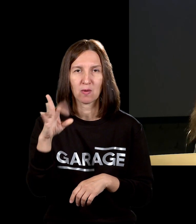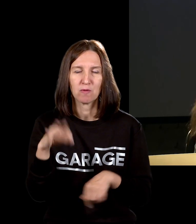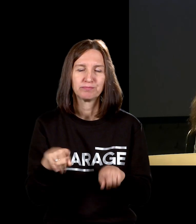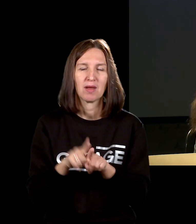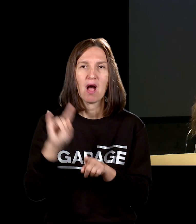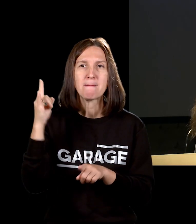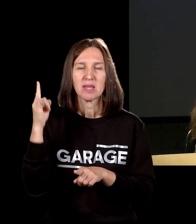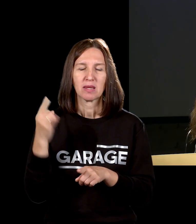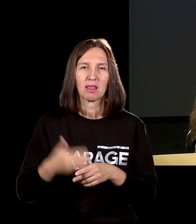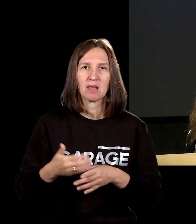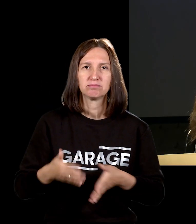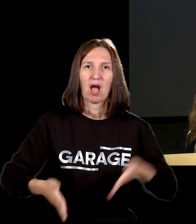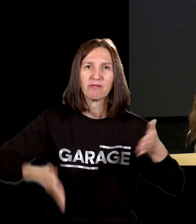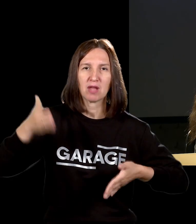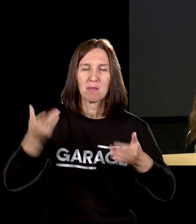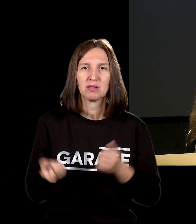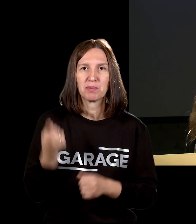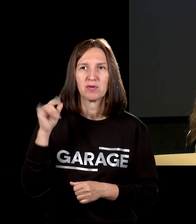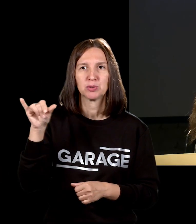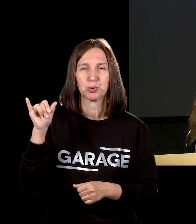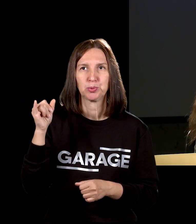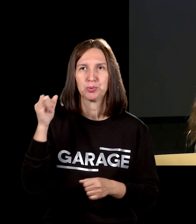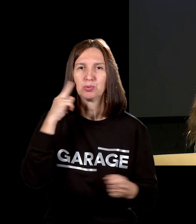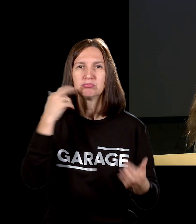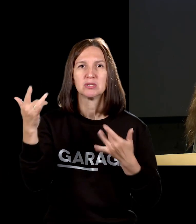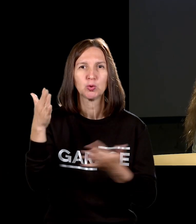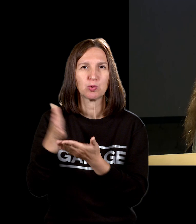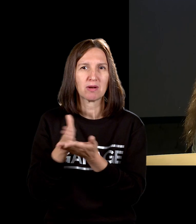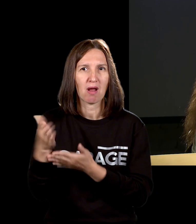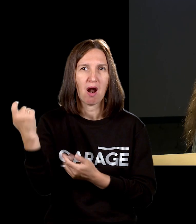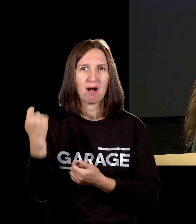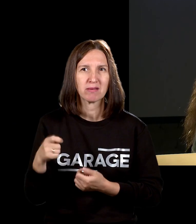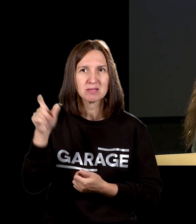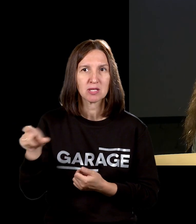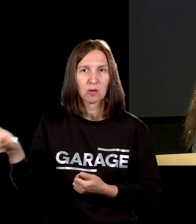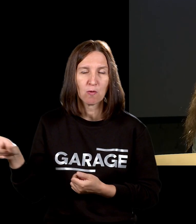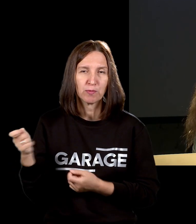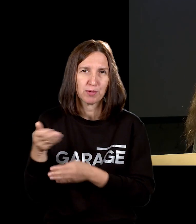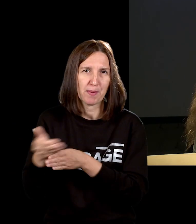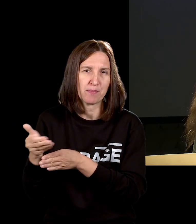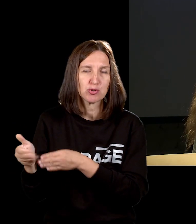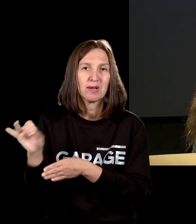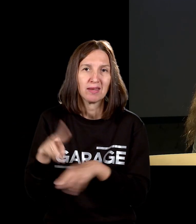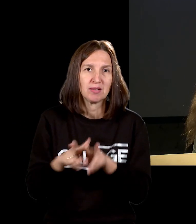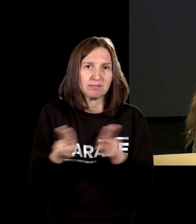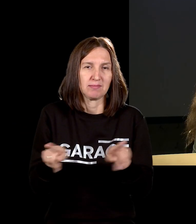и автоматы, которые появляются у сюрреалистов чуть попозже. И вот именно этот, как бы этот